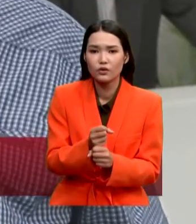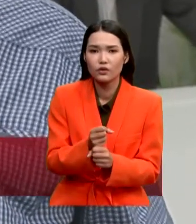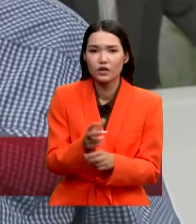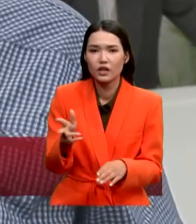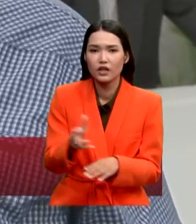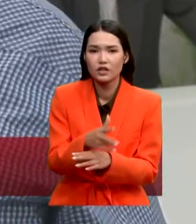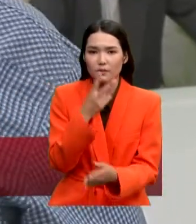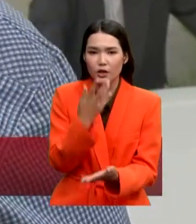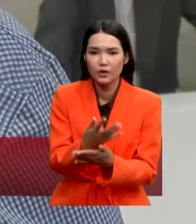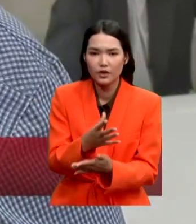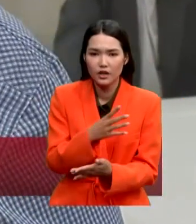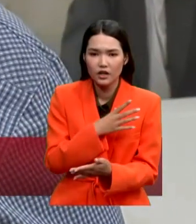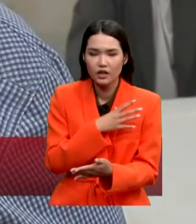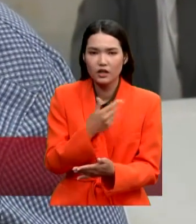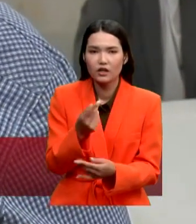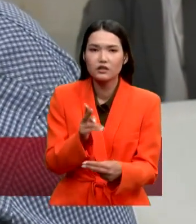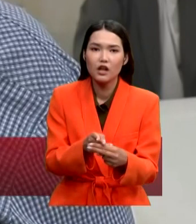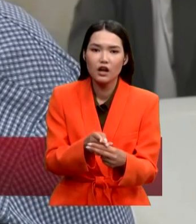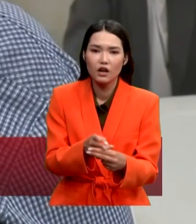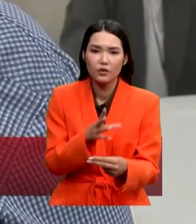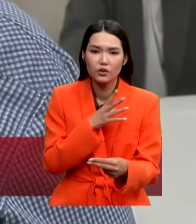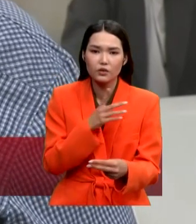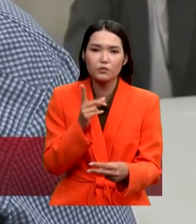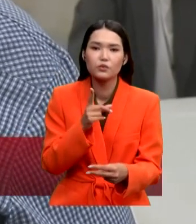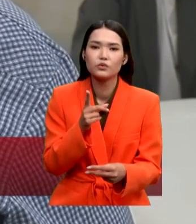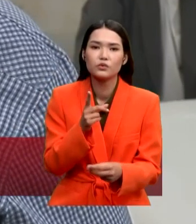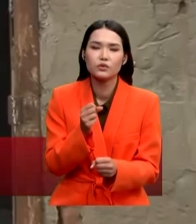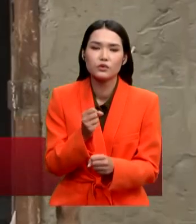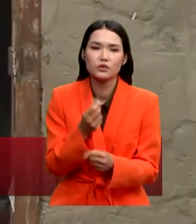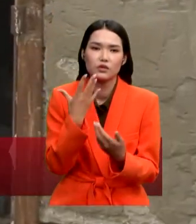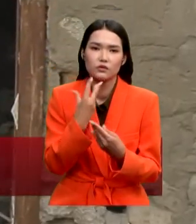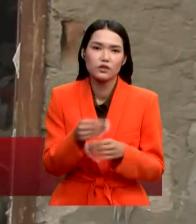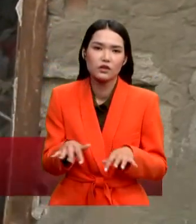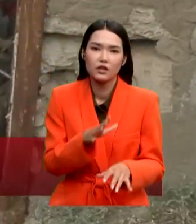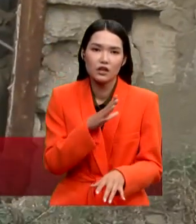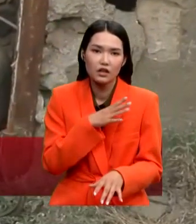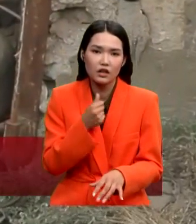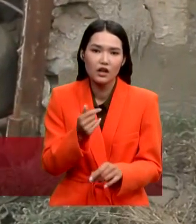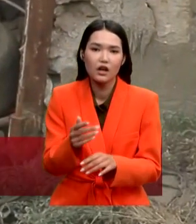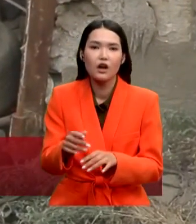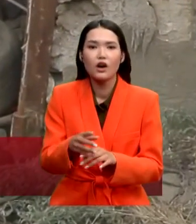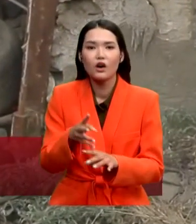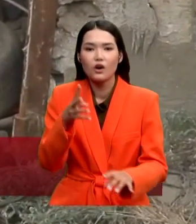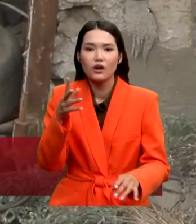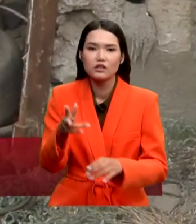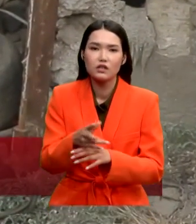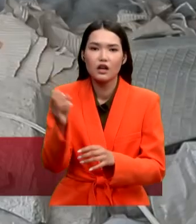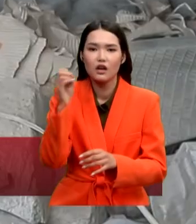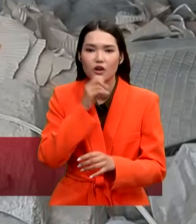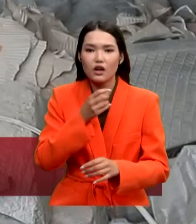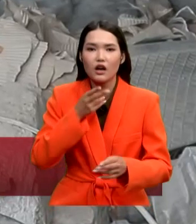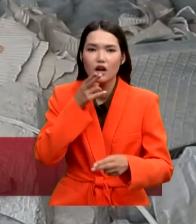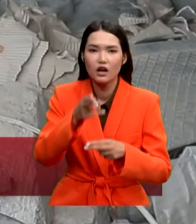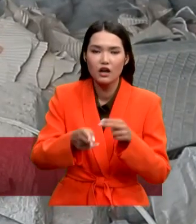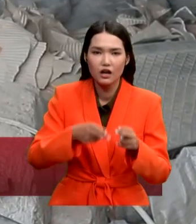его. А он говорит, не твое же это, говорит, что ты, говорит, лезешь не в свои дела. Очевидцы снимали воров на видео и даже обращались в